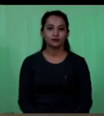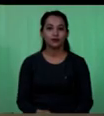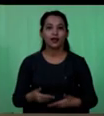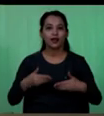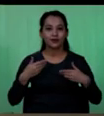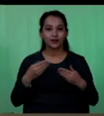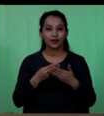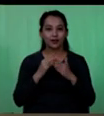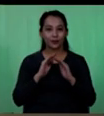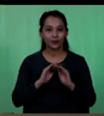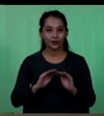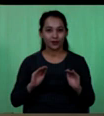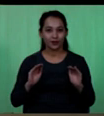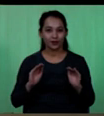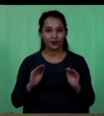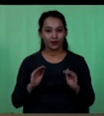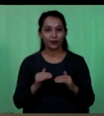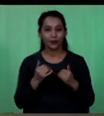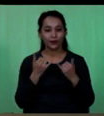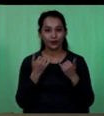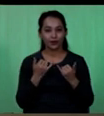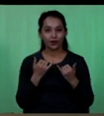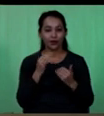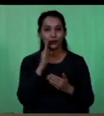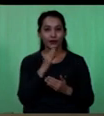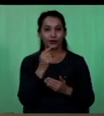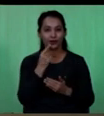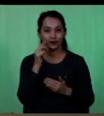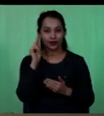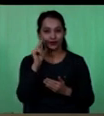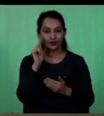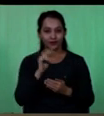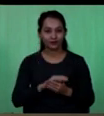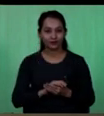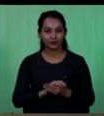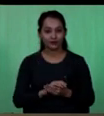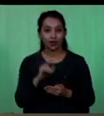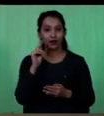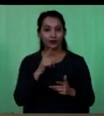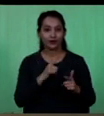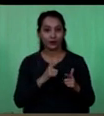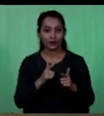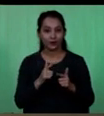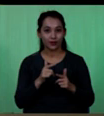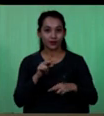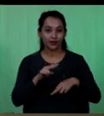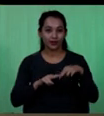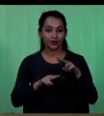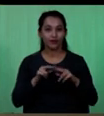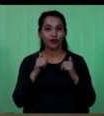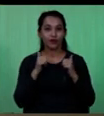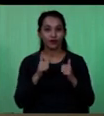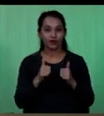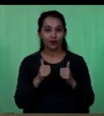Assalomu alaykum aziz o'quvchilar. Navbatdagi darsimiz ona tili darsi. Darsga tayyormisiz? Kayfiyatlaringiz